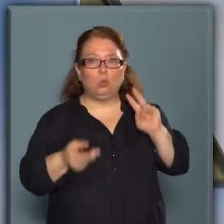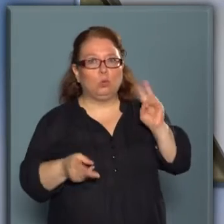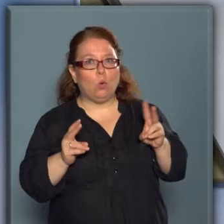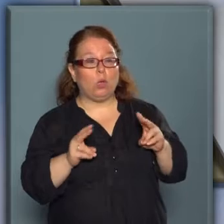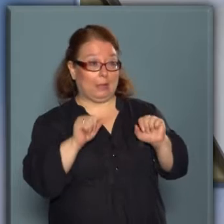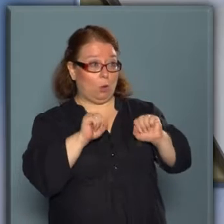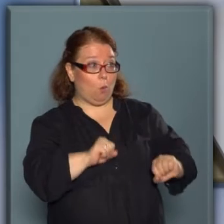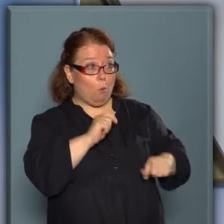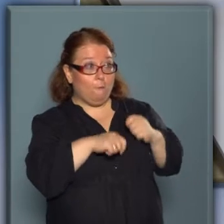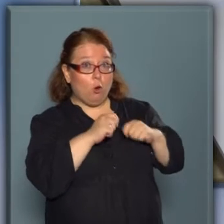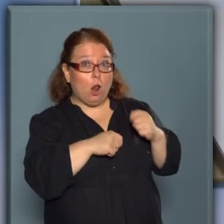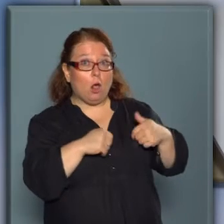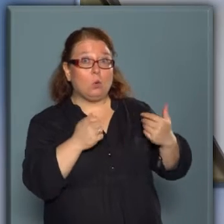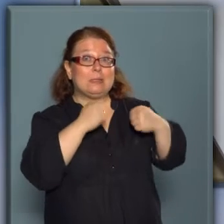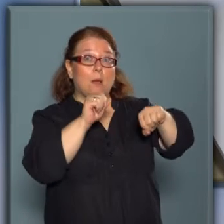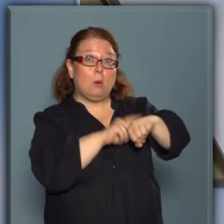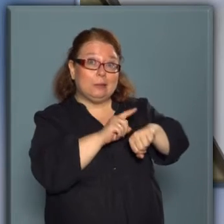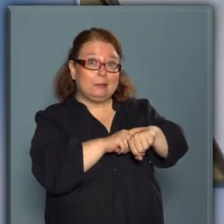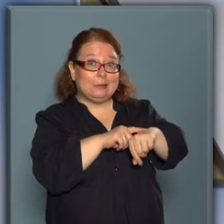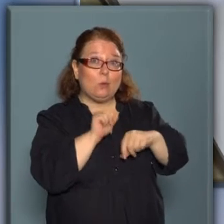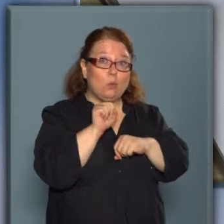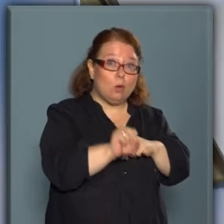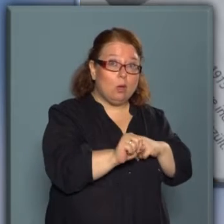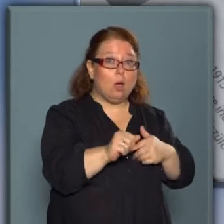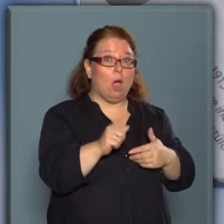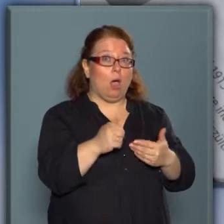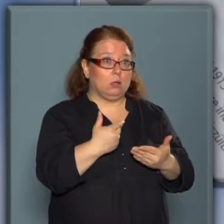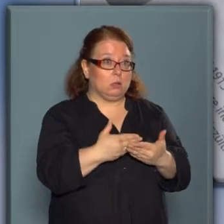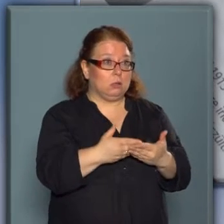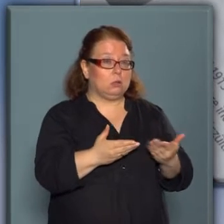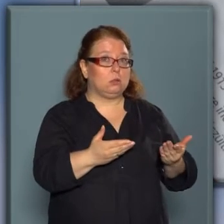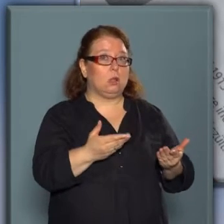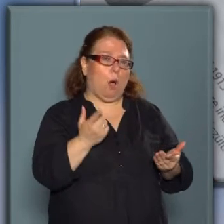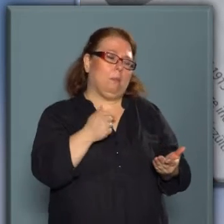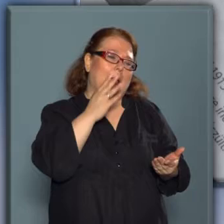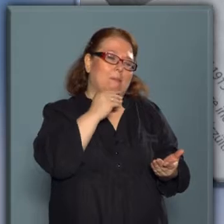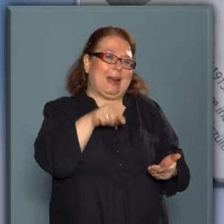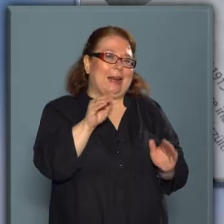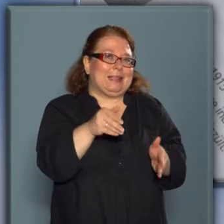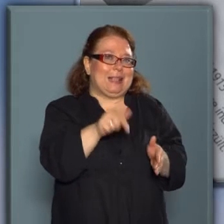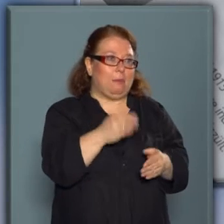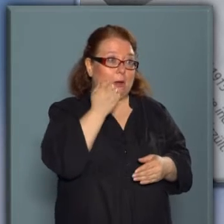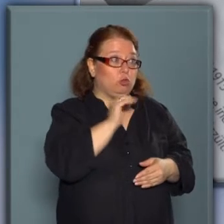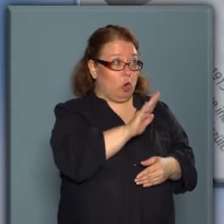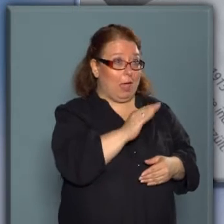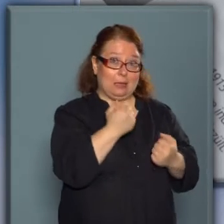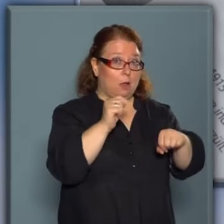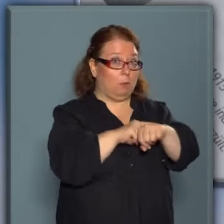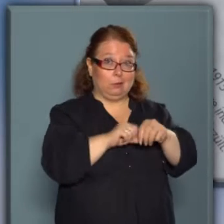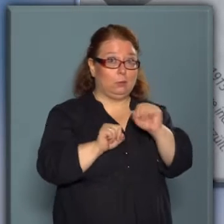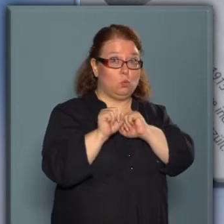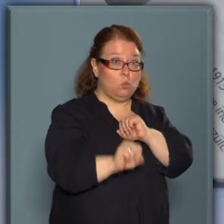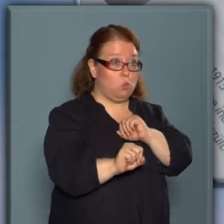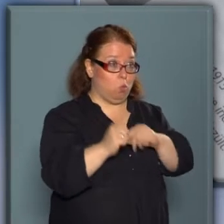de komolyabban foglalkozni, és szabad időből is elvéve azt az időt, amit az ember erre száll, hiszen önök a saját szabad